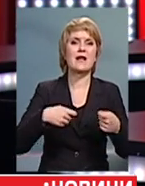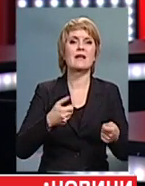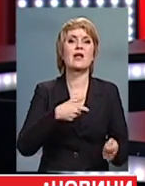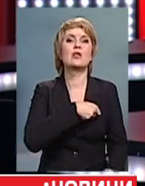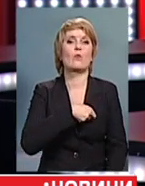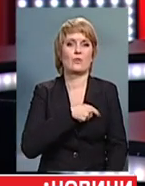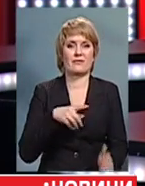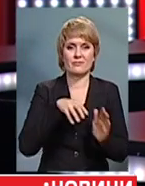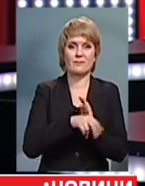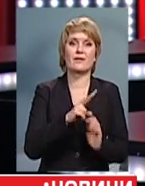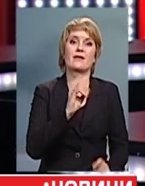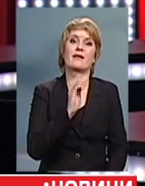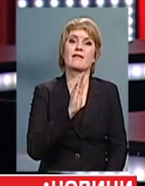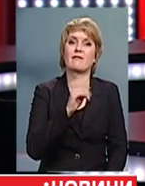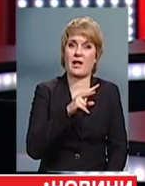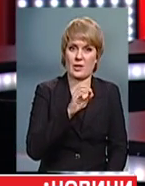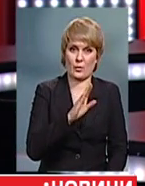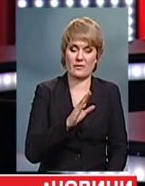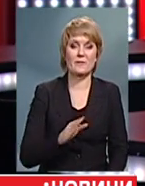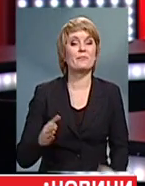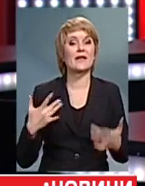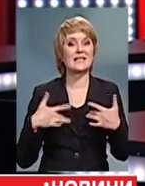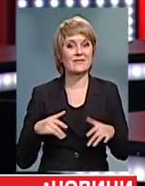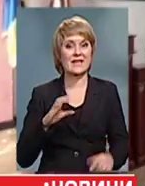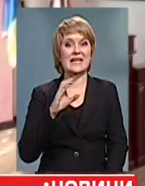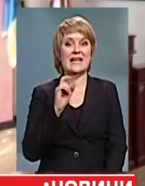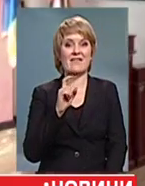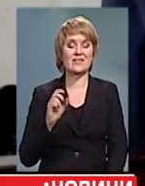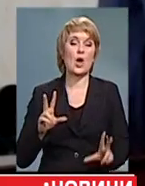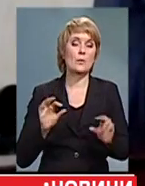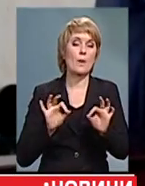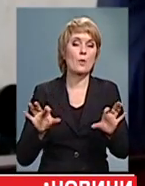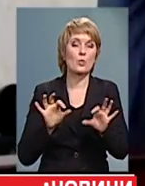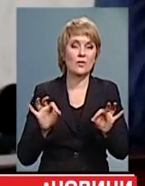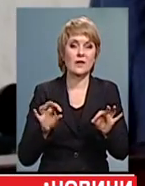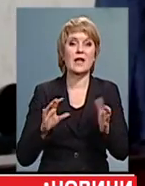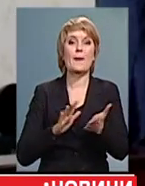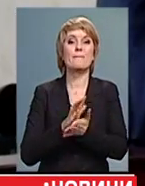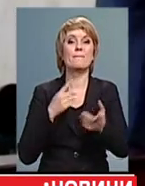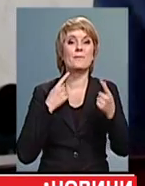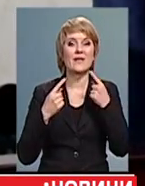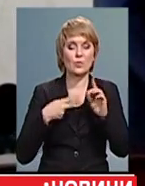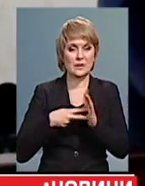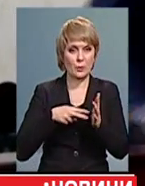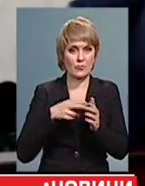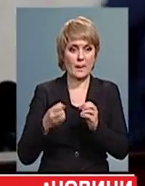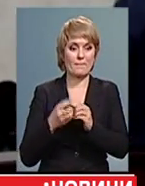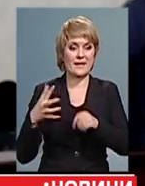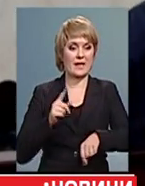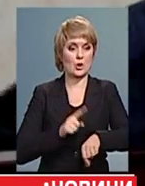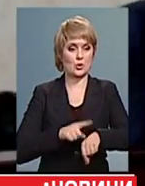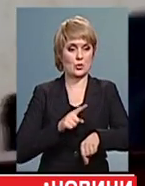яких Сергій Ківалов. Власне, звільнення Давид Саквареллідзе пообіцяв прокоментувати на брифінгу, запланованому на